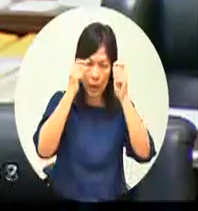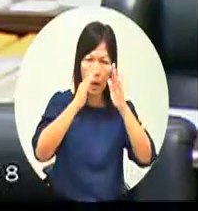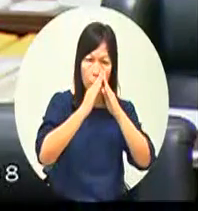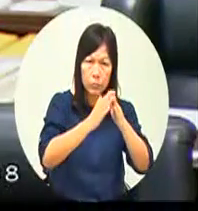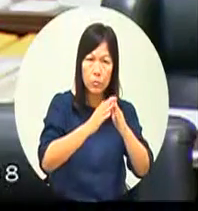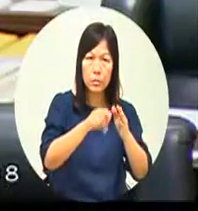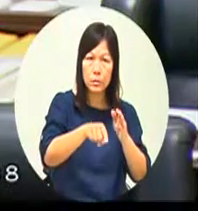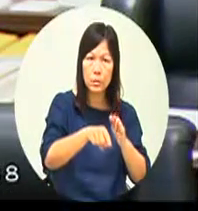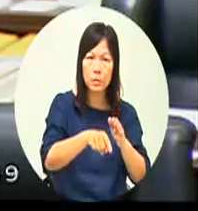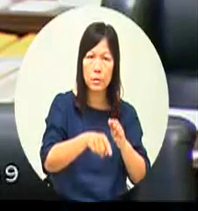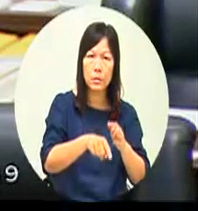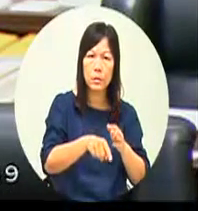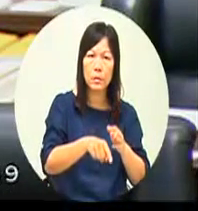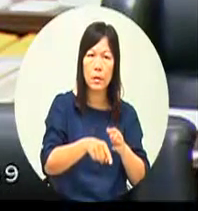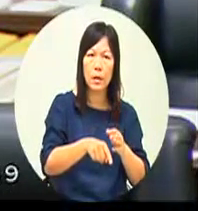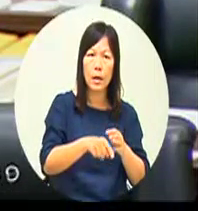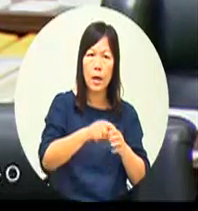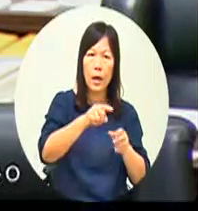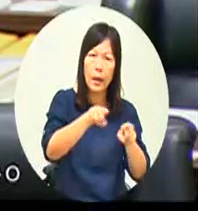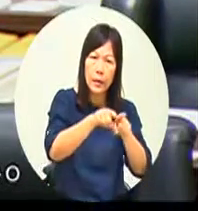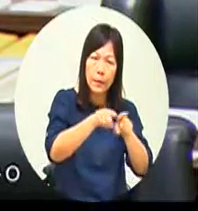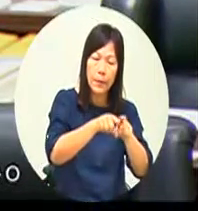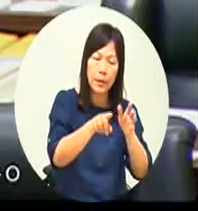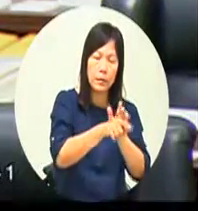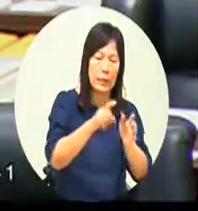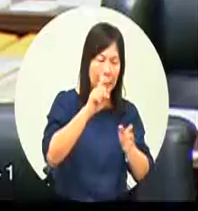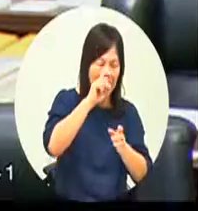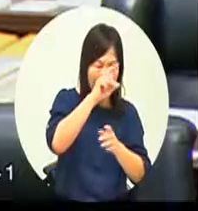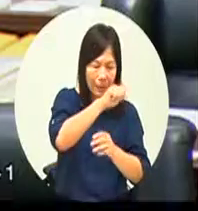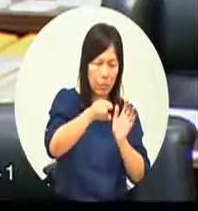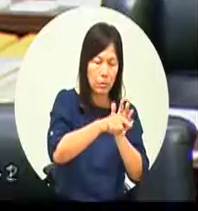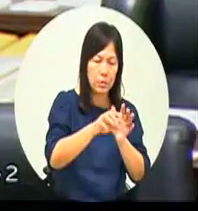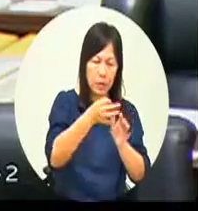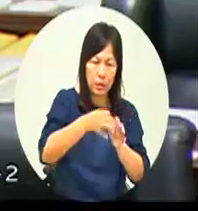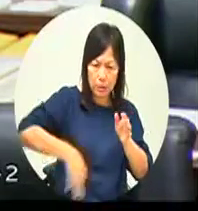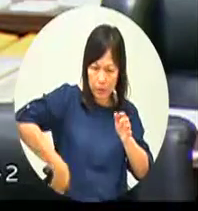的一般事业废弃物的收费办法。